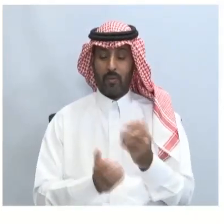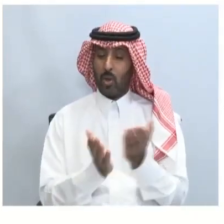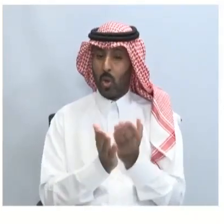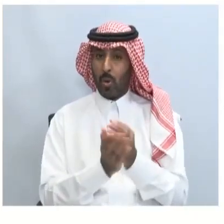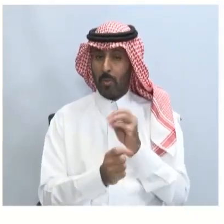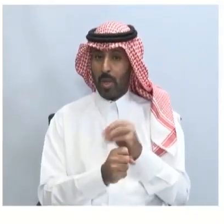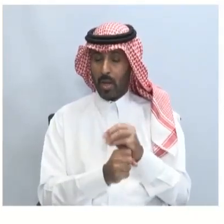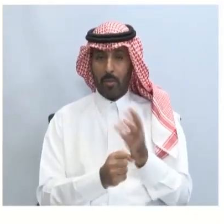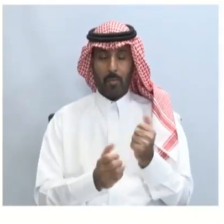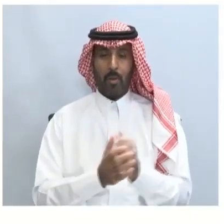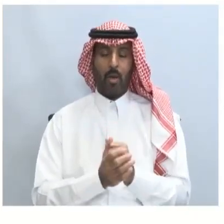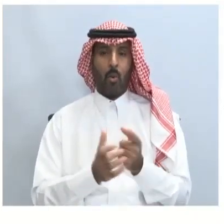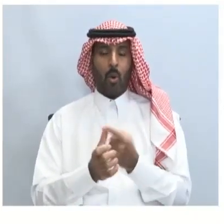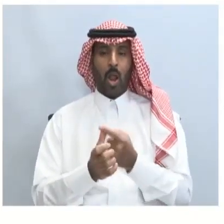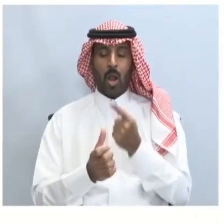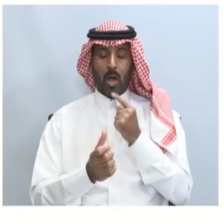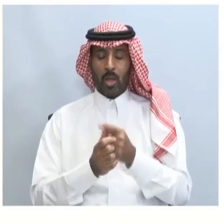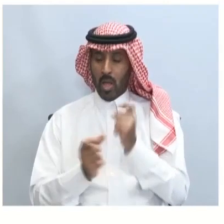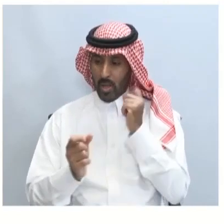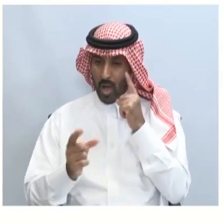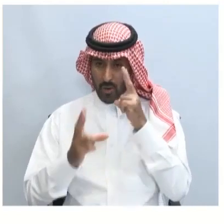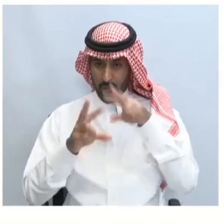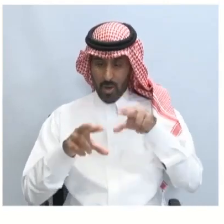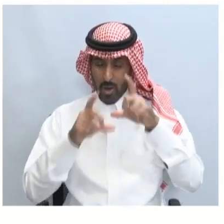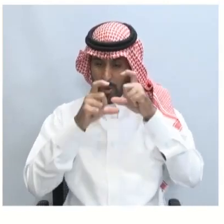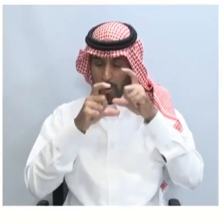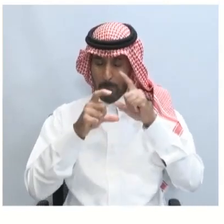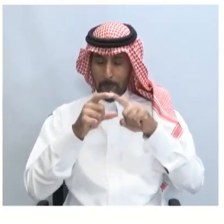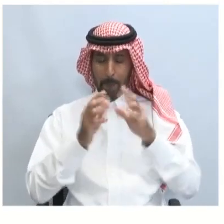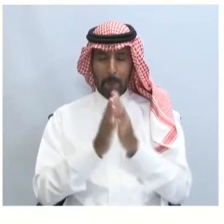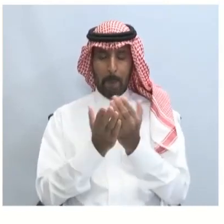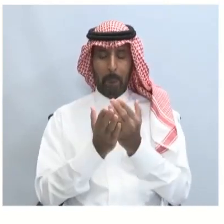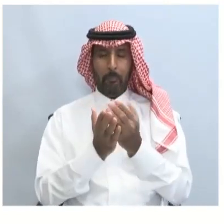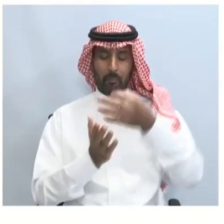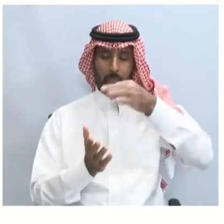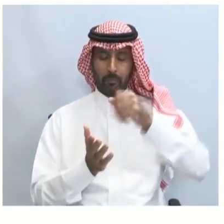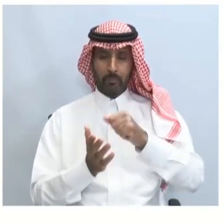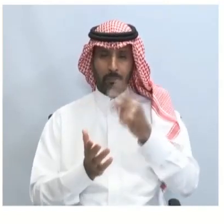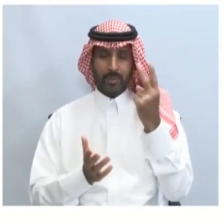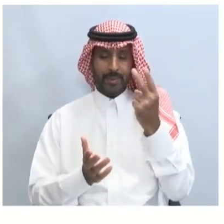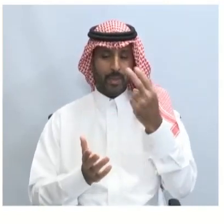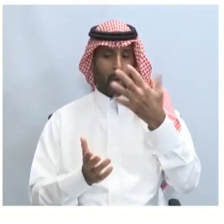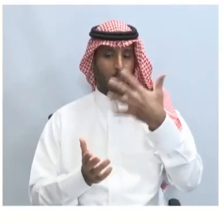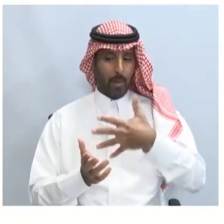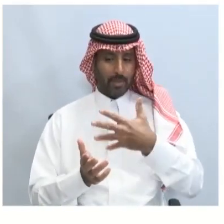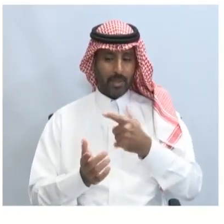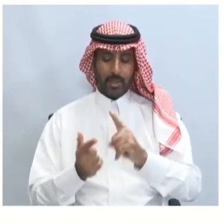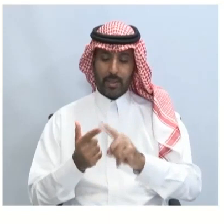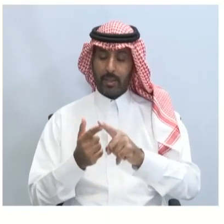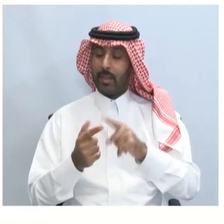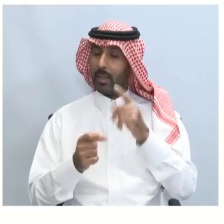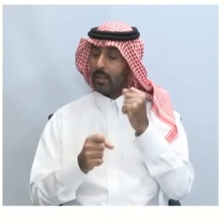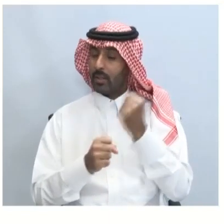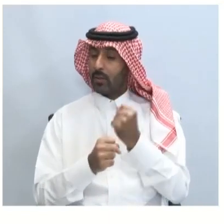فيه ما ياتي اولا التعرف على الصور المعروضه في صفحه 52 اثين السلوك